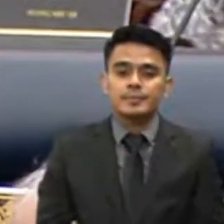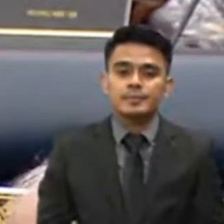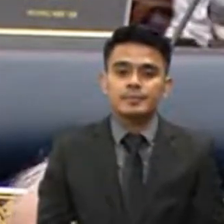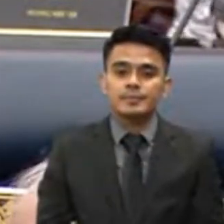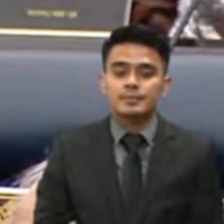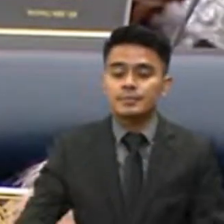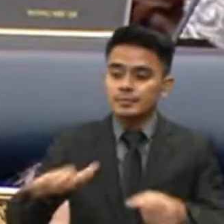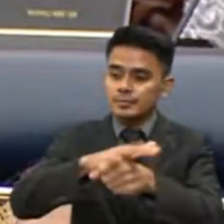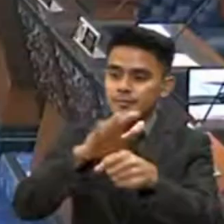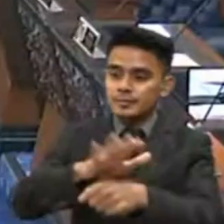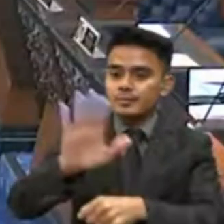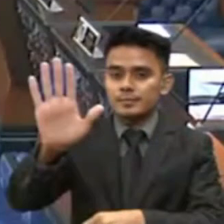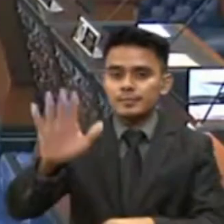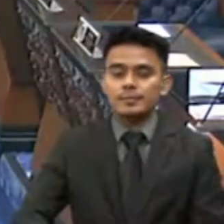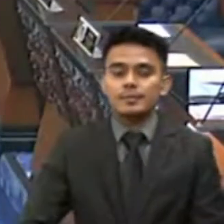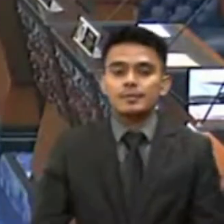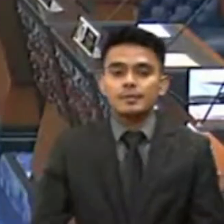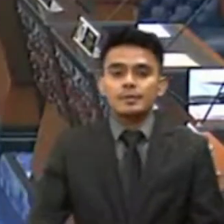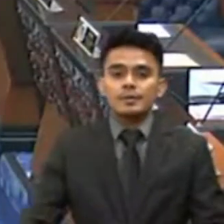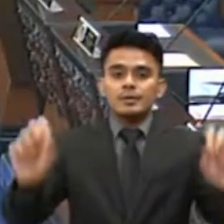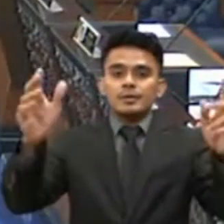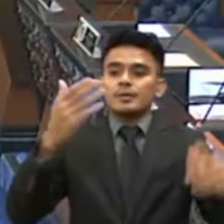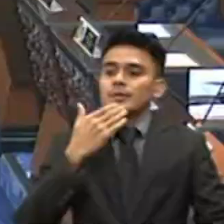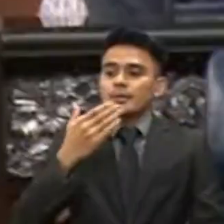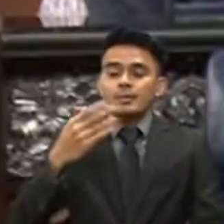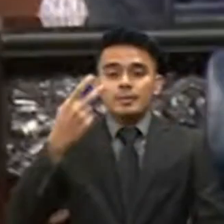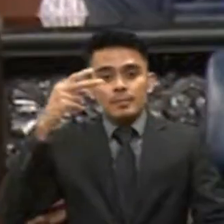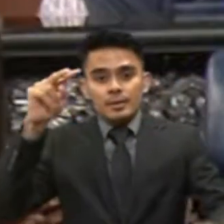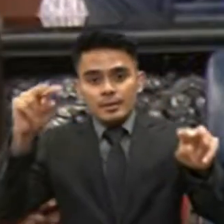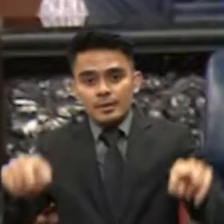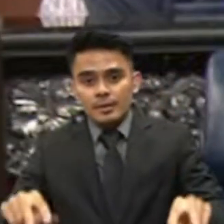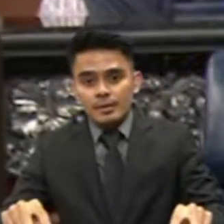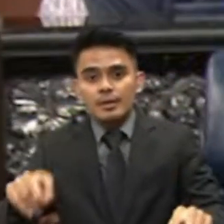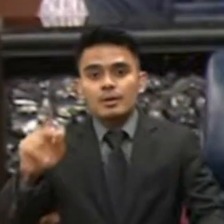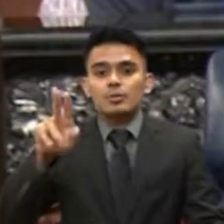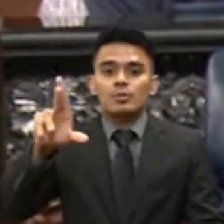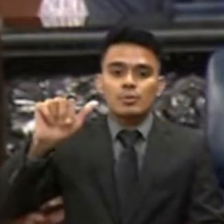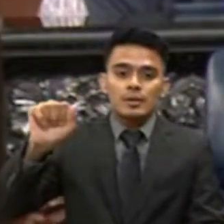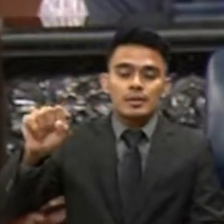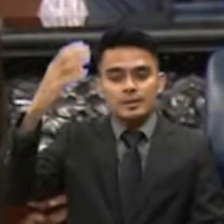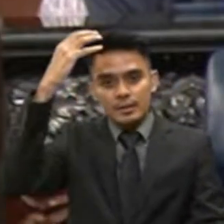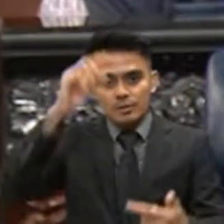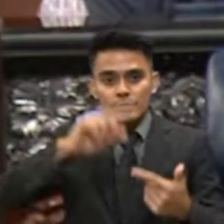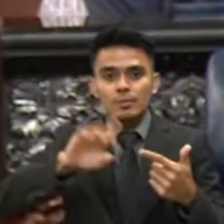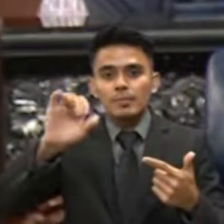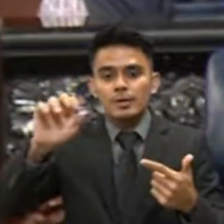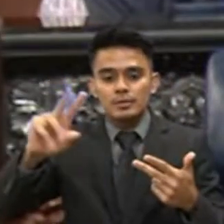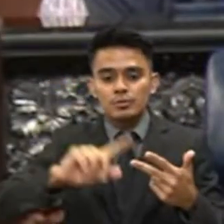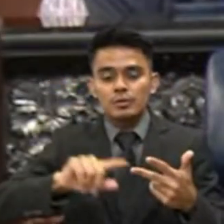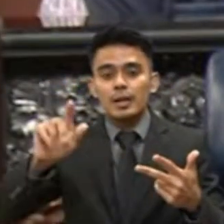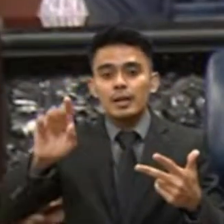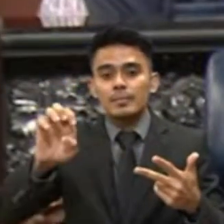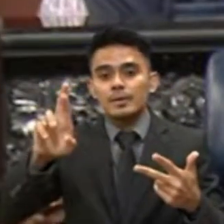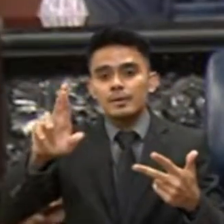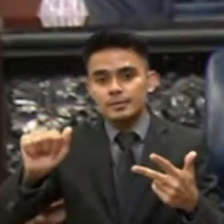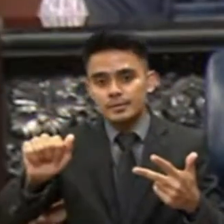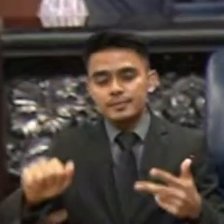menyambut cukup cadangan itu Oke terima kasih atas pandangan Eh kalau selango baju dan juga